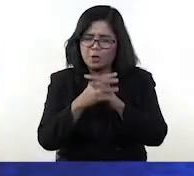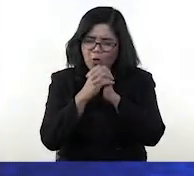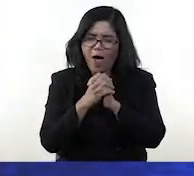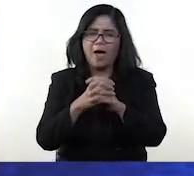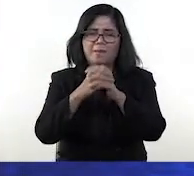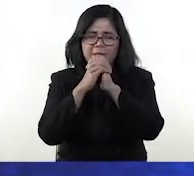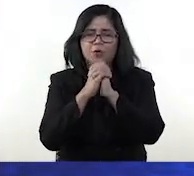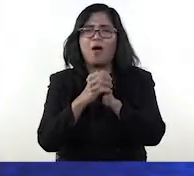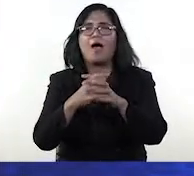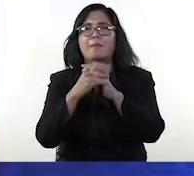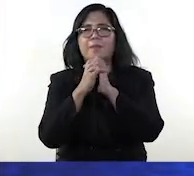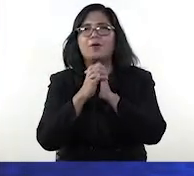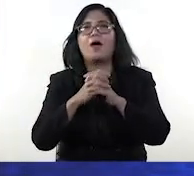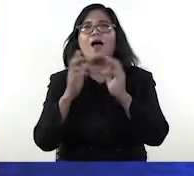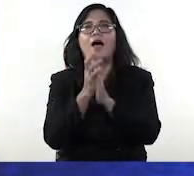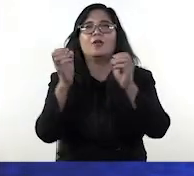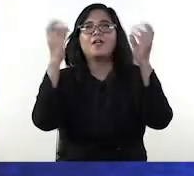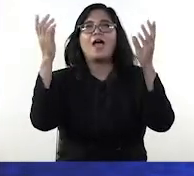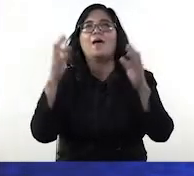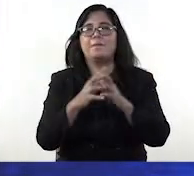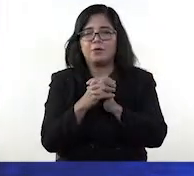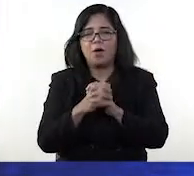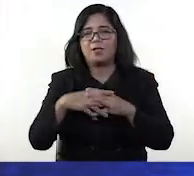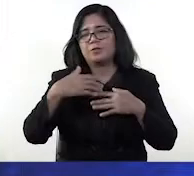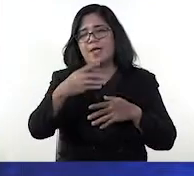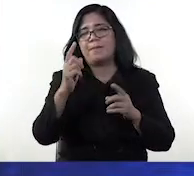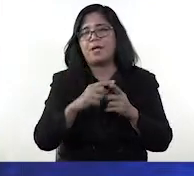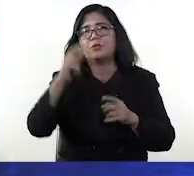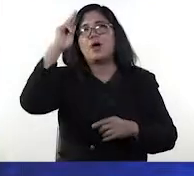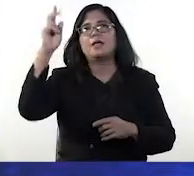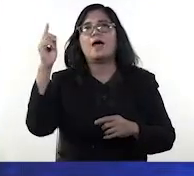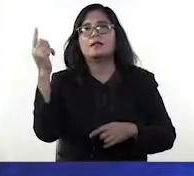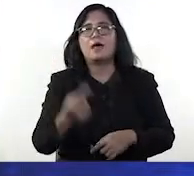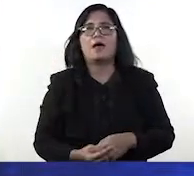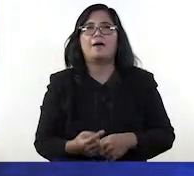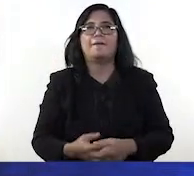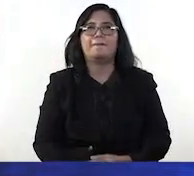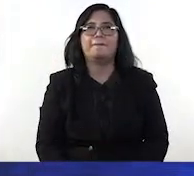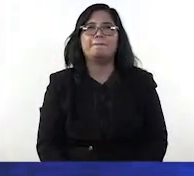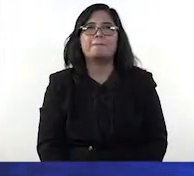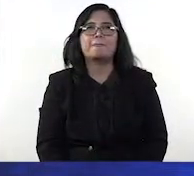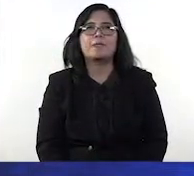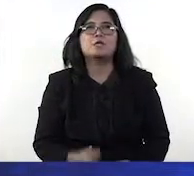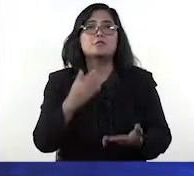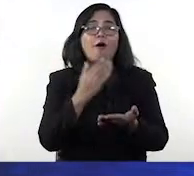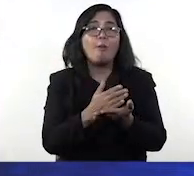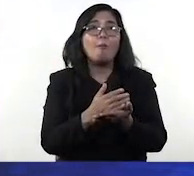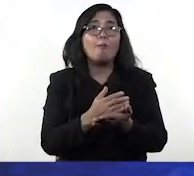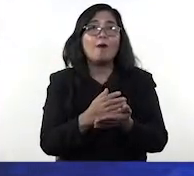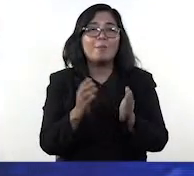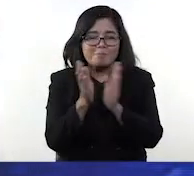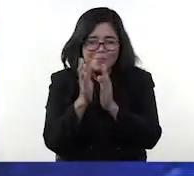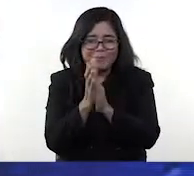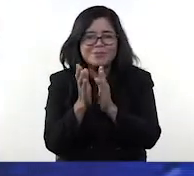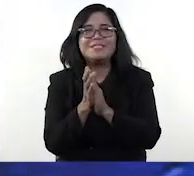berdoa berdoa berdoa xhalo ya berdoa terus sampai Tuhan datang ke terlalu Moskow paling